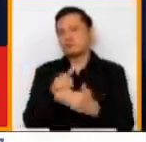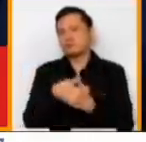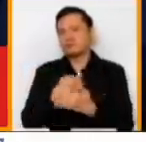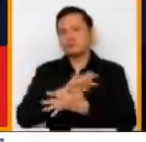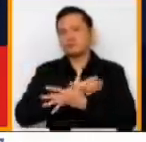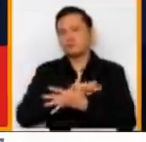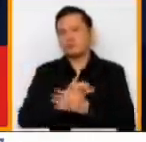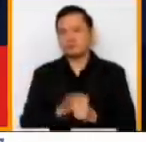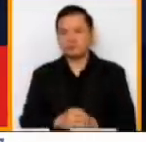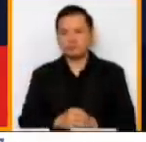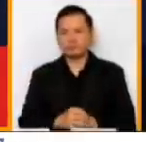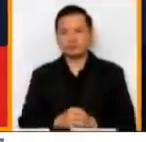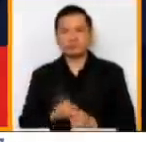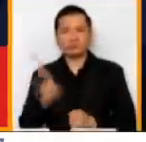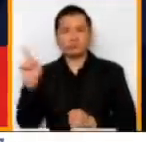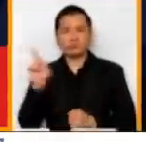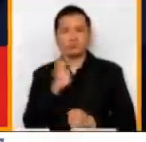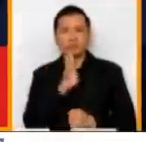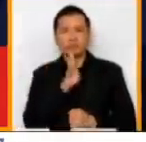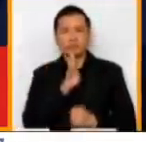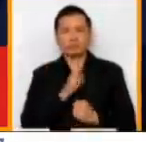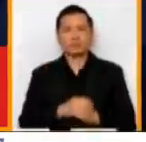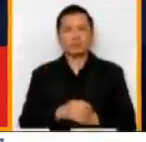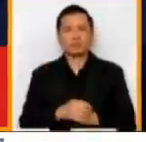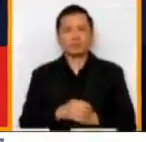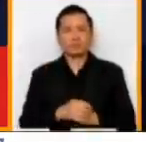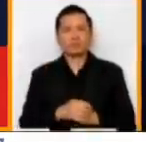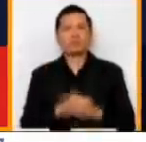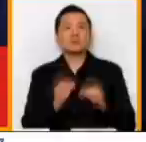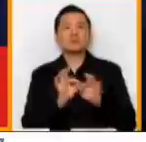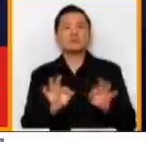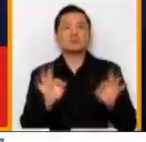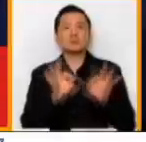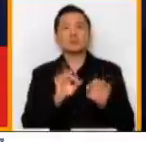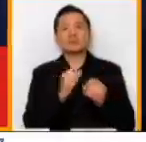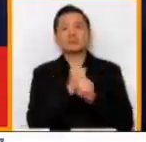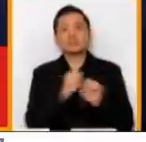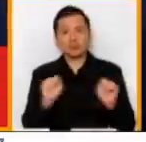confident naman that the vaccine is safe for kids